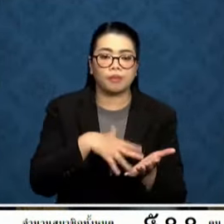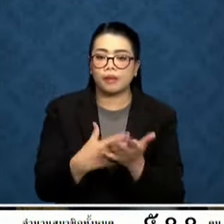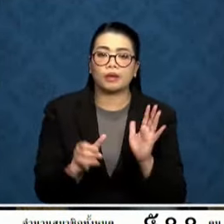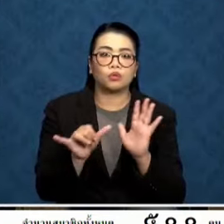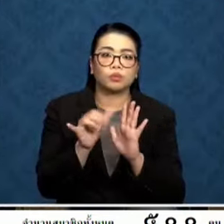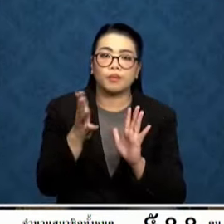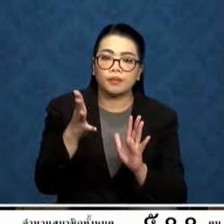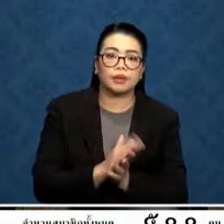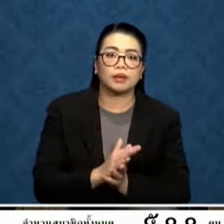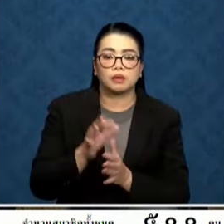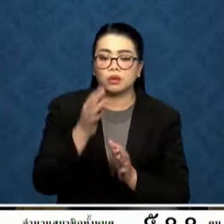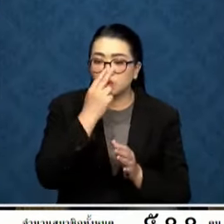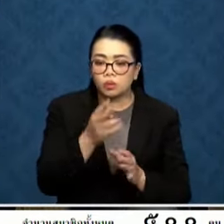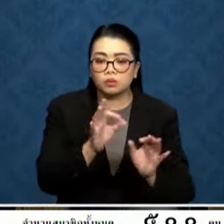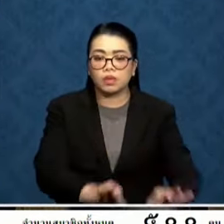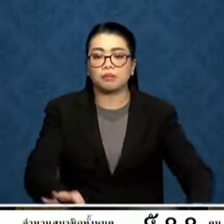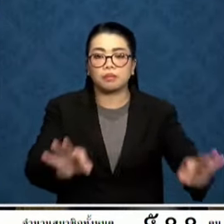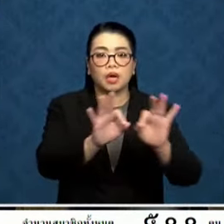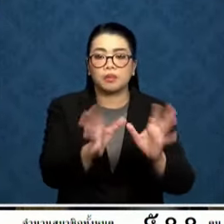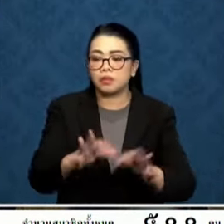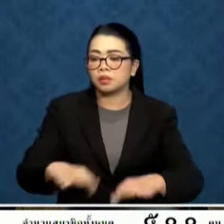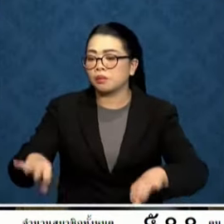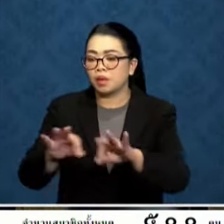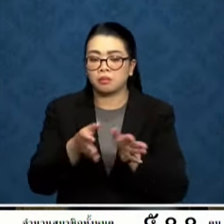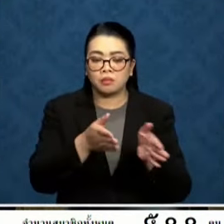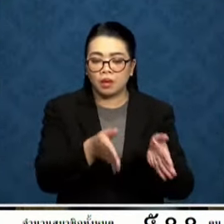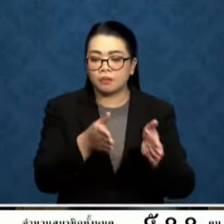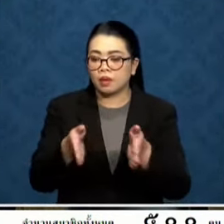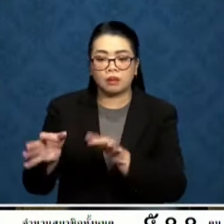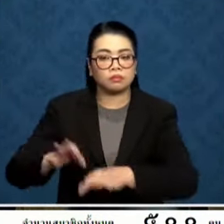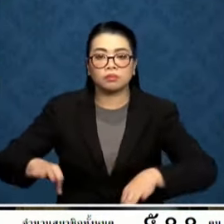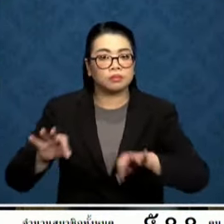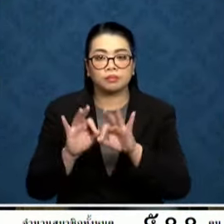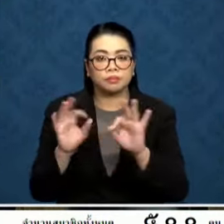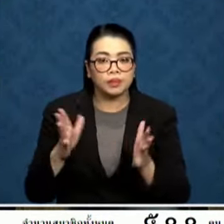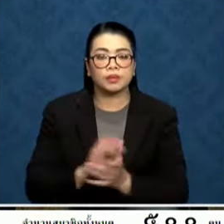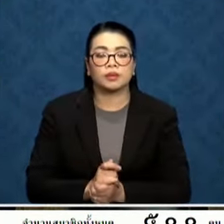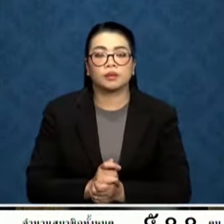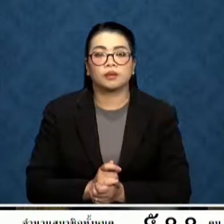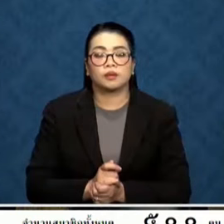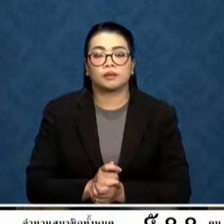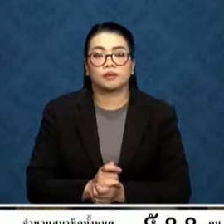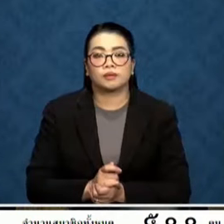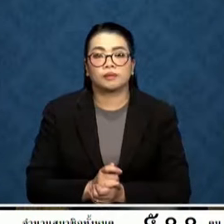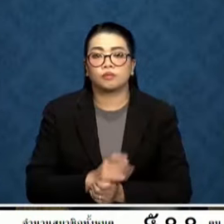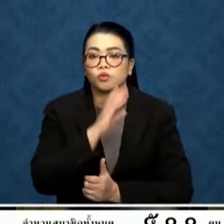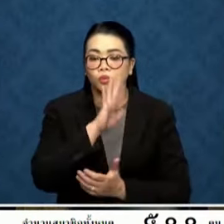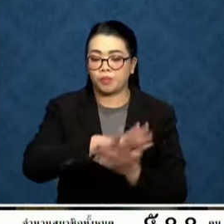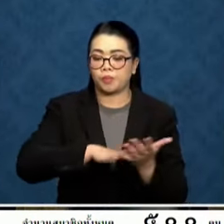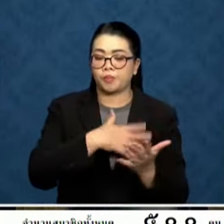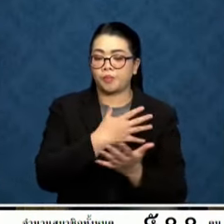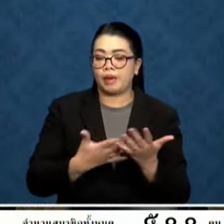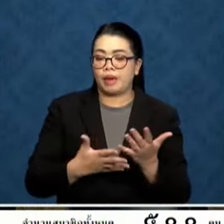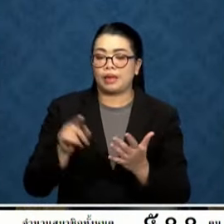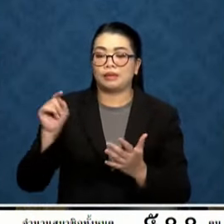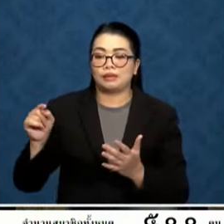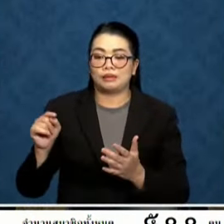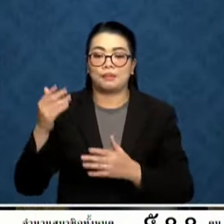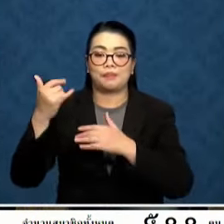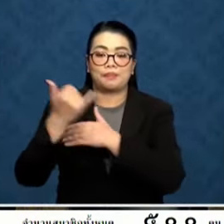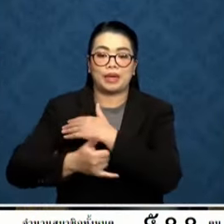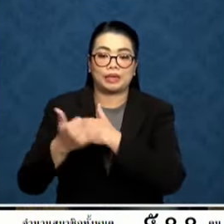ไม่ให้ความสำคัญอะไรเลยเพราะเวลาเวางยุทธศาสตร์ครับประเทศเพื่อนบ้านเรา